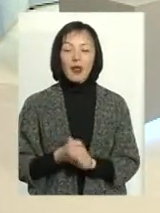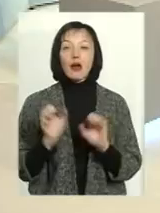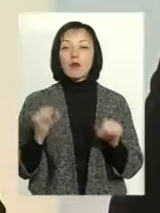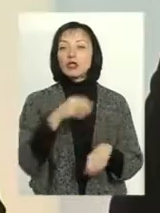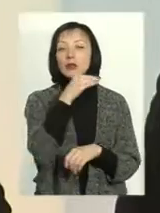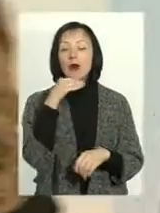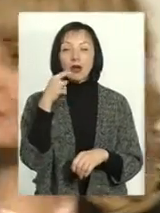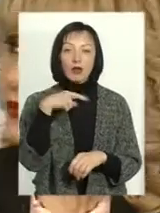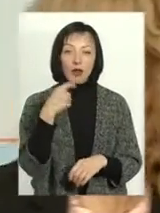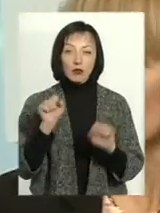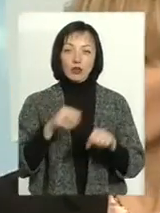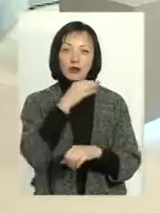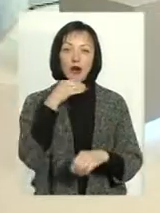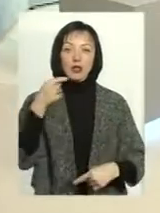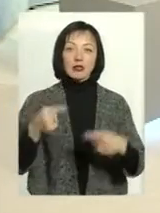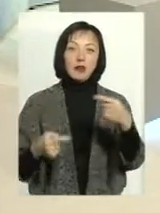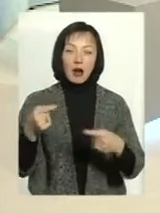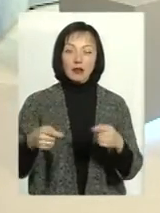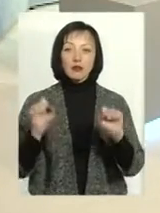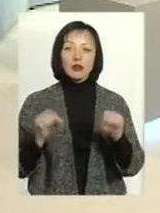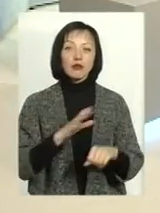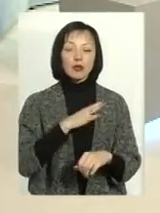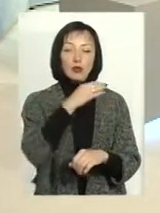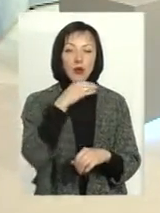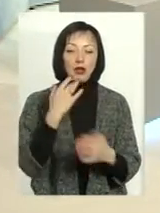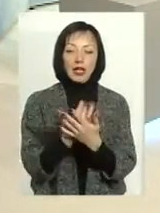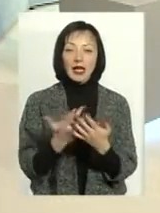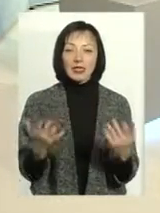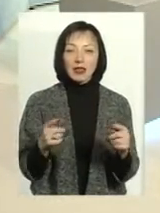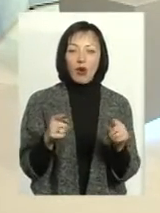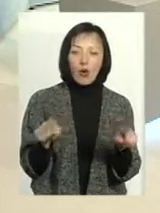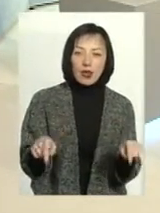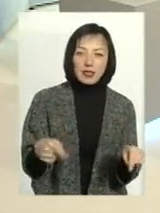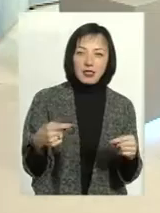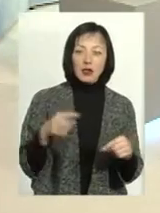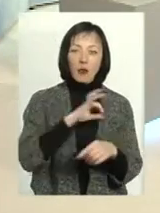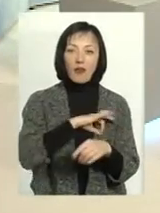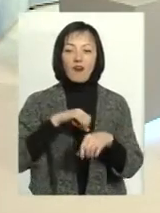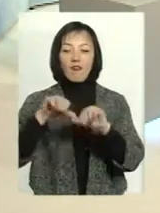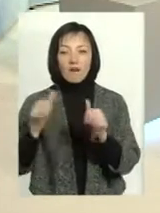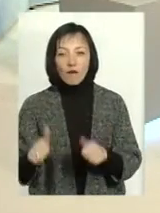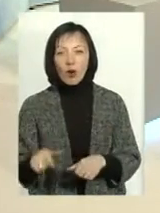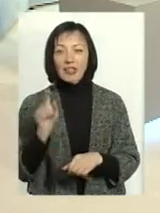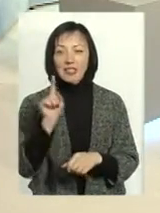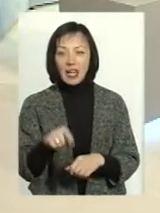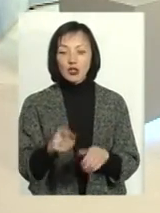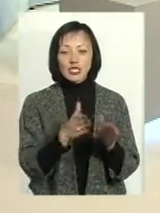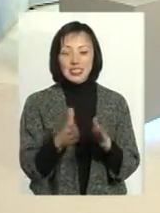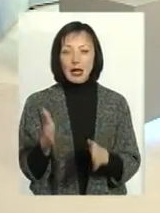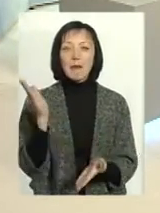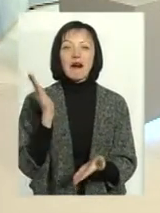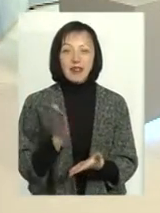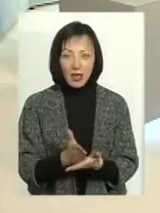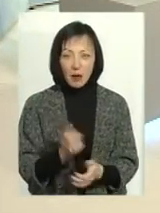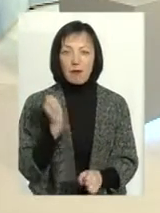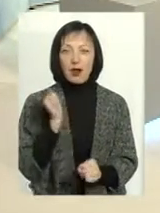можна багато сперечатися. Може бути багато різних організаційно-правових форм. Але те, що система є і вона